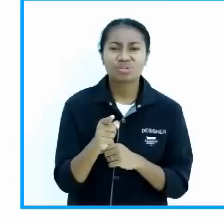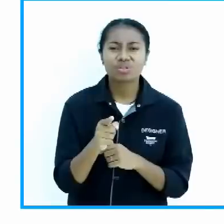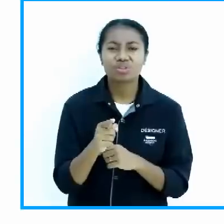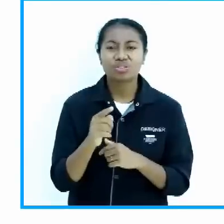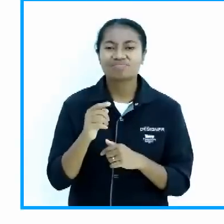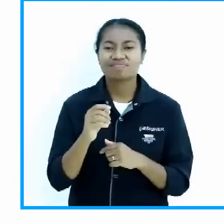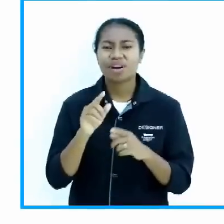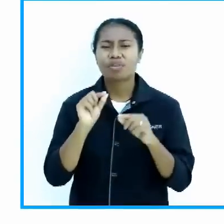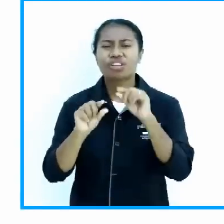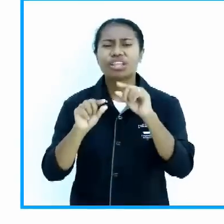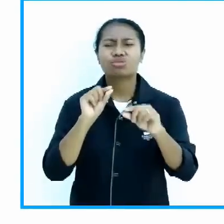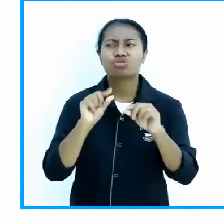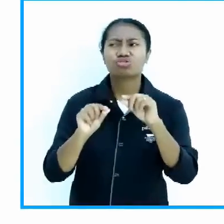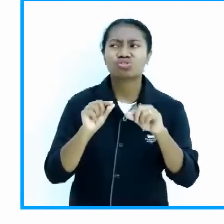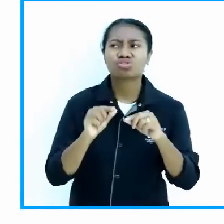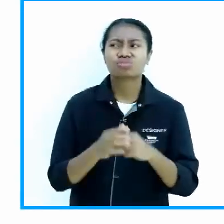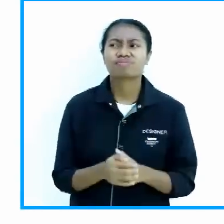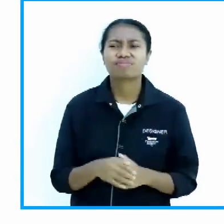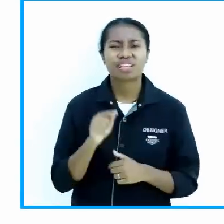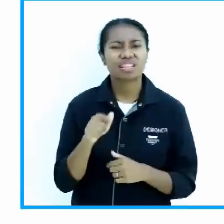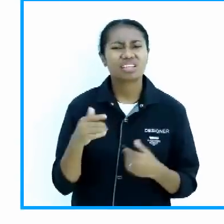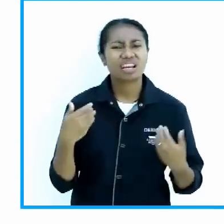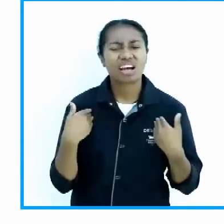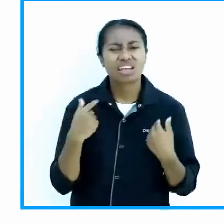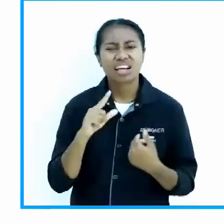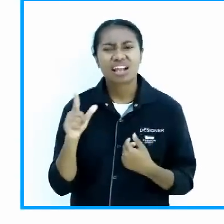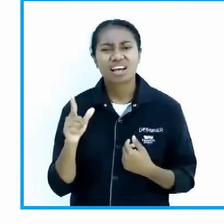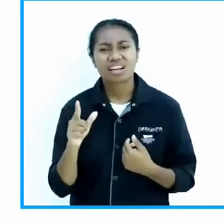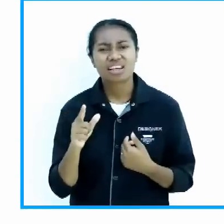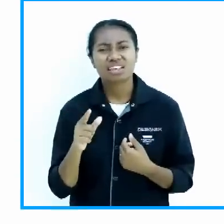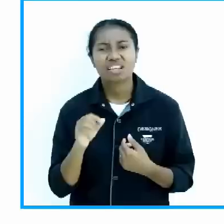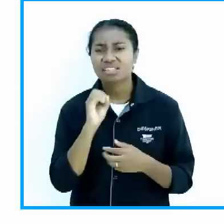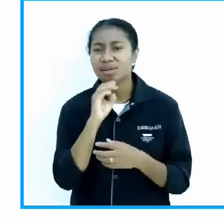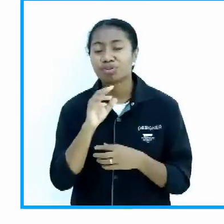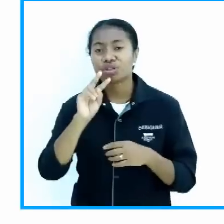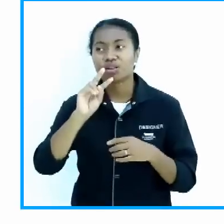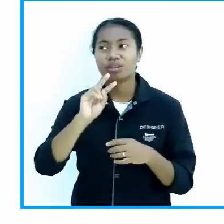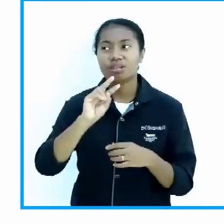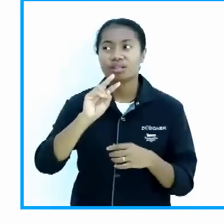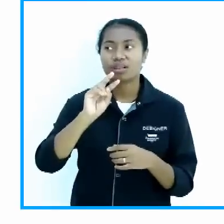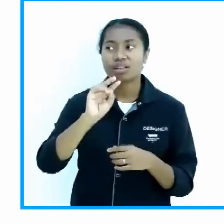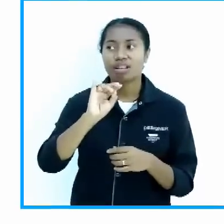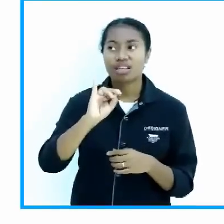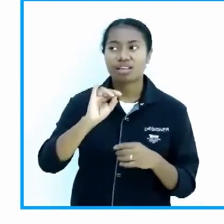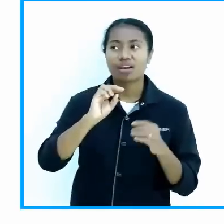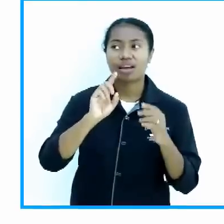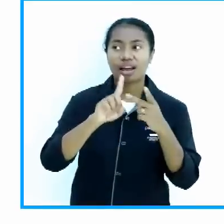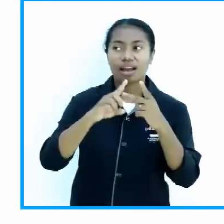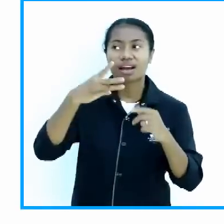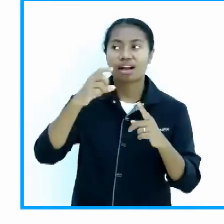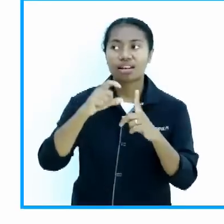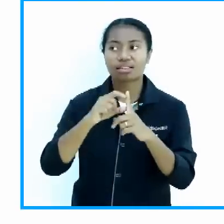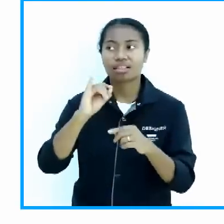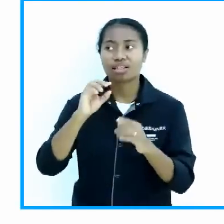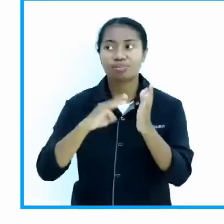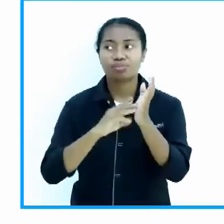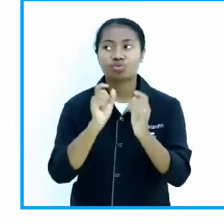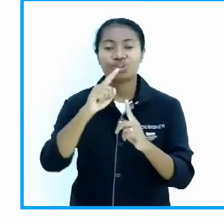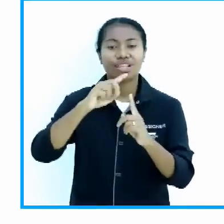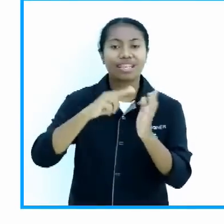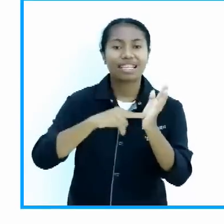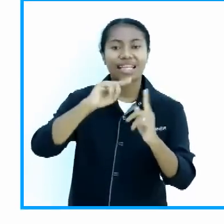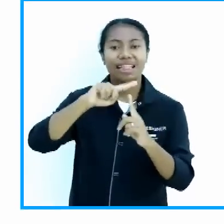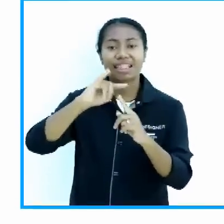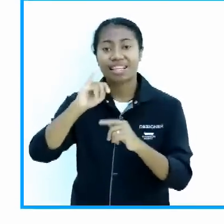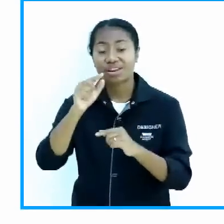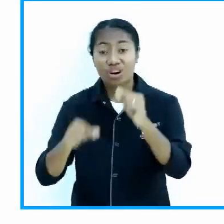biru keliling itu. Ini adalah konsep yang disebut herd immunity. Herd immunity itu seperti ini, orang-orang yang divaksin, dia